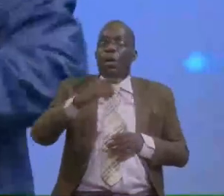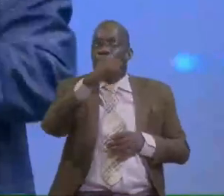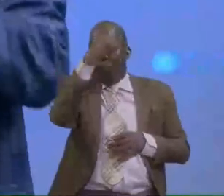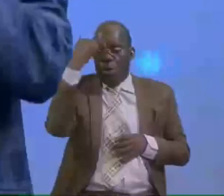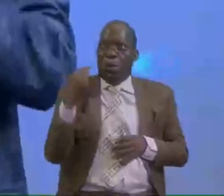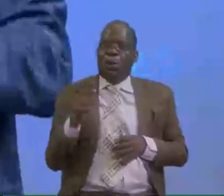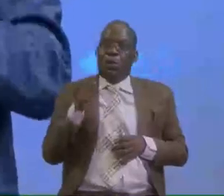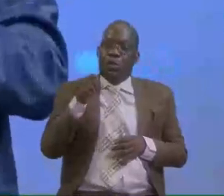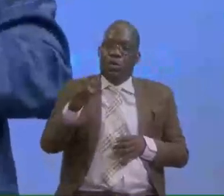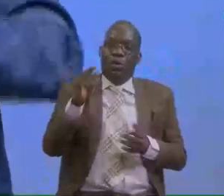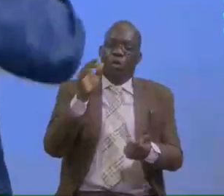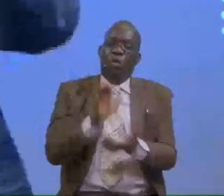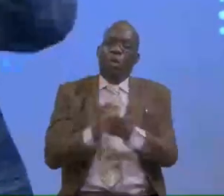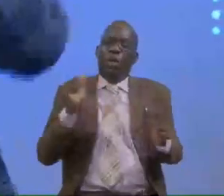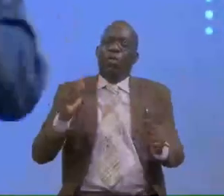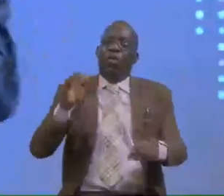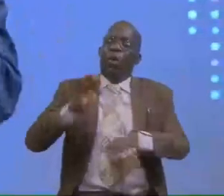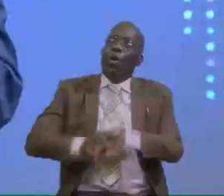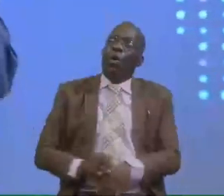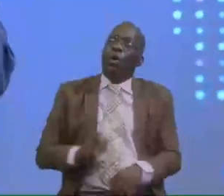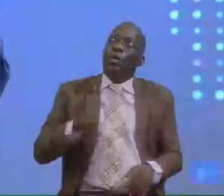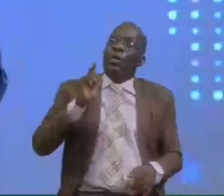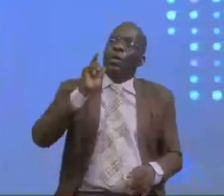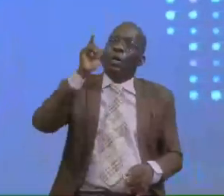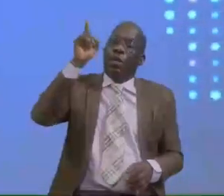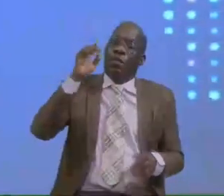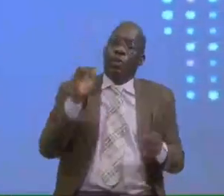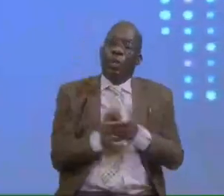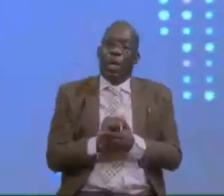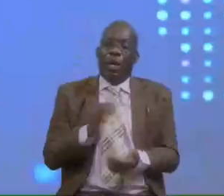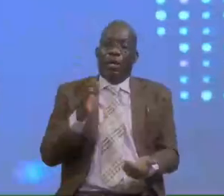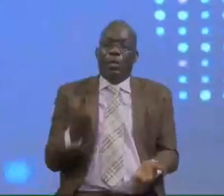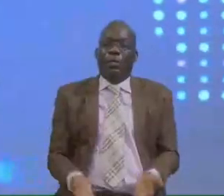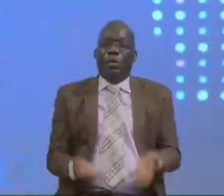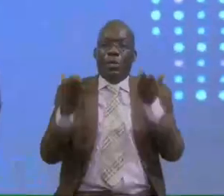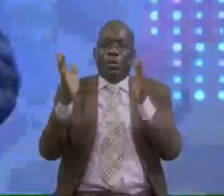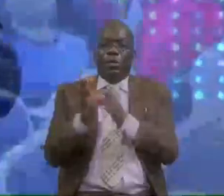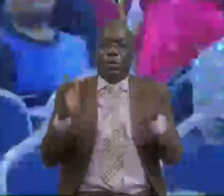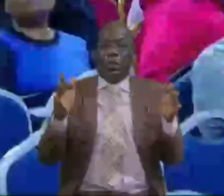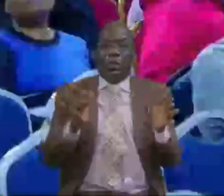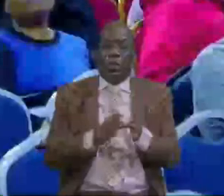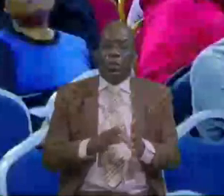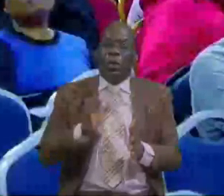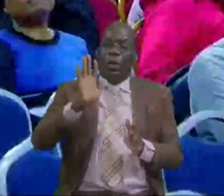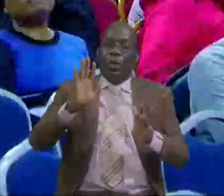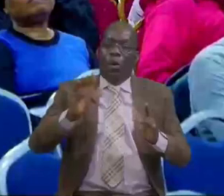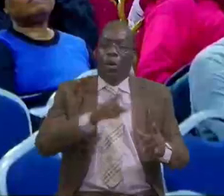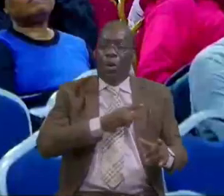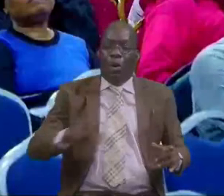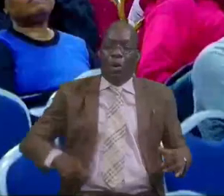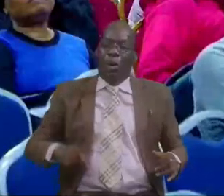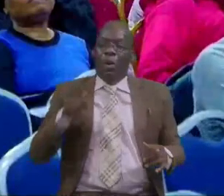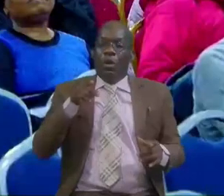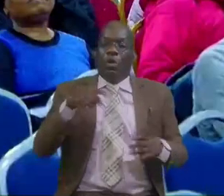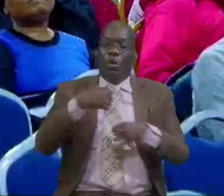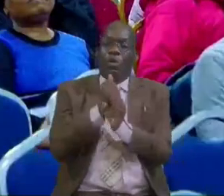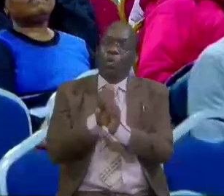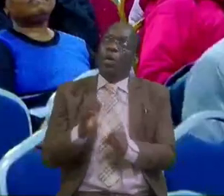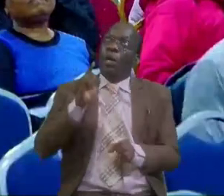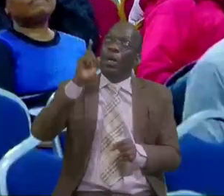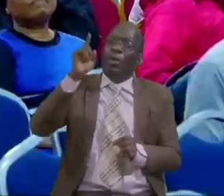parce que tu crois en celui qui a ressuscité Jésus, ton Seigneur. Tu fais de lui ton